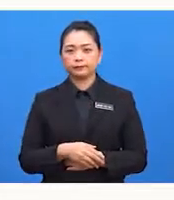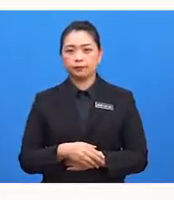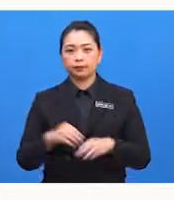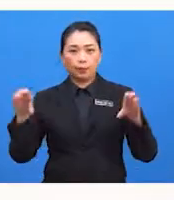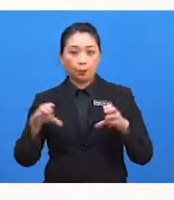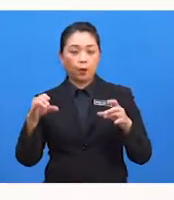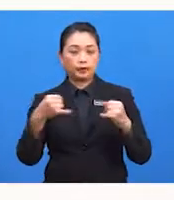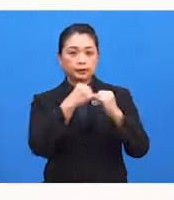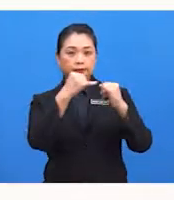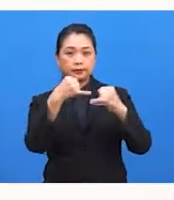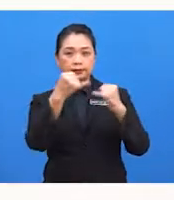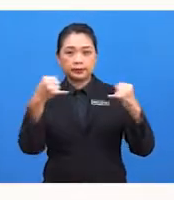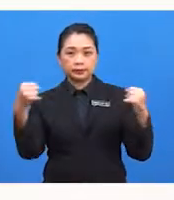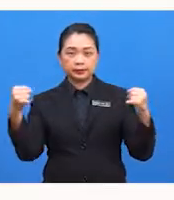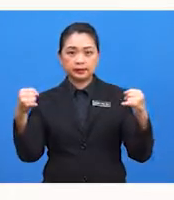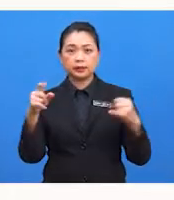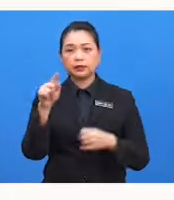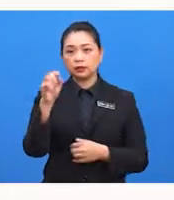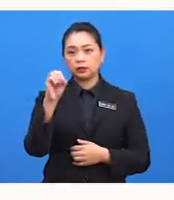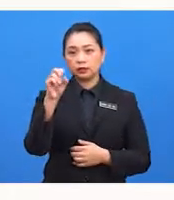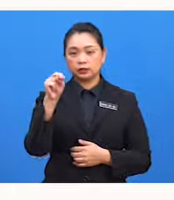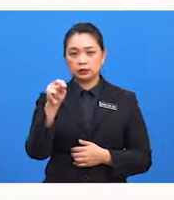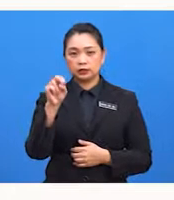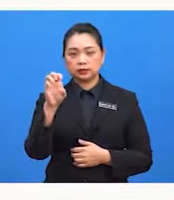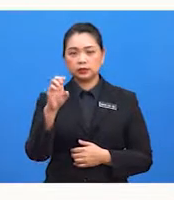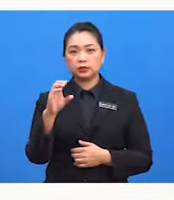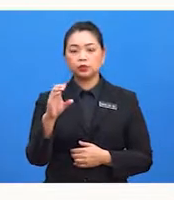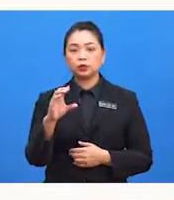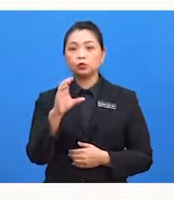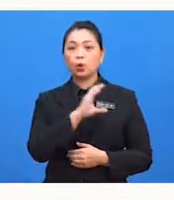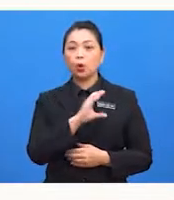jalinan, ton, corak,